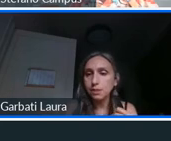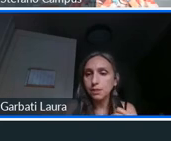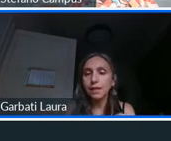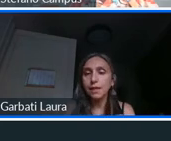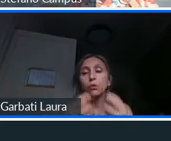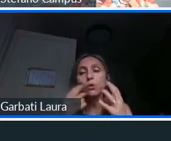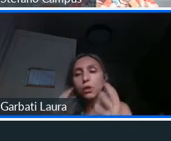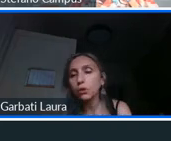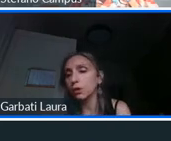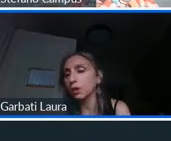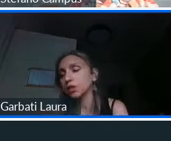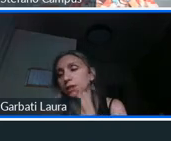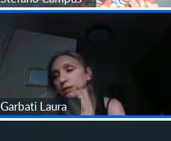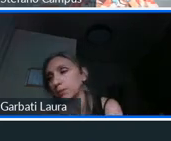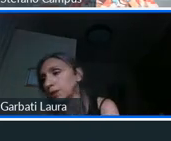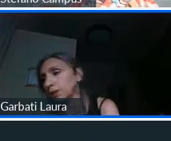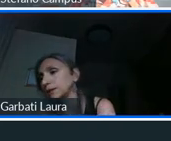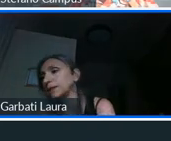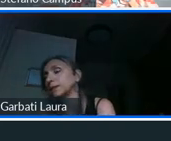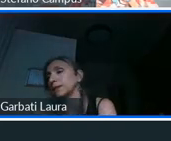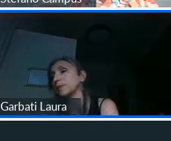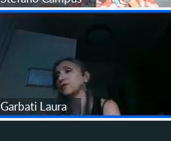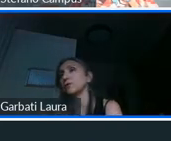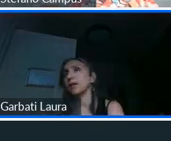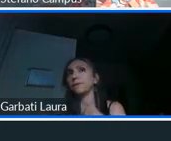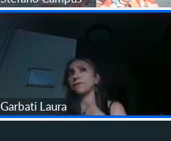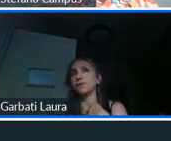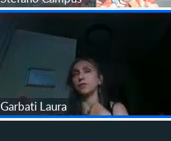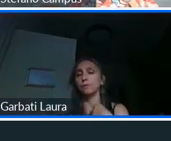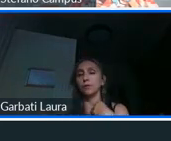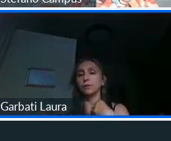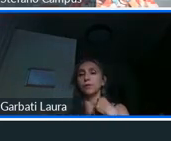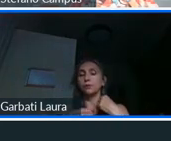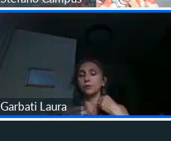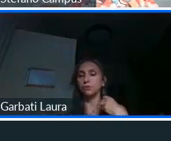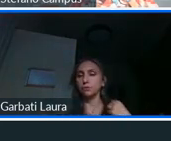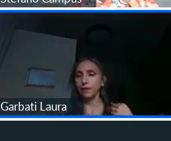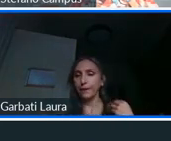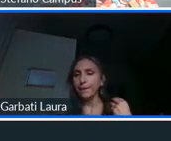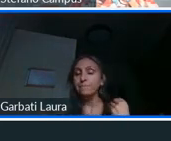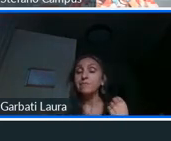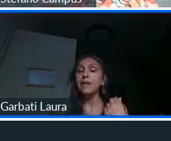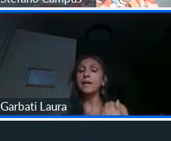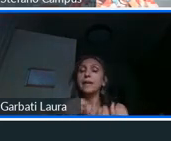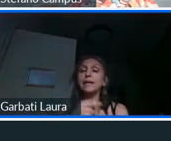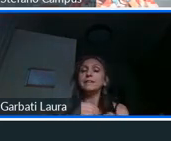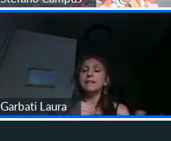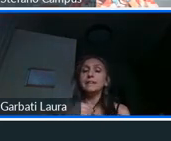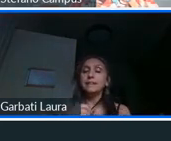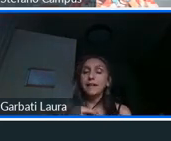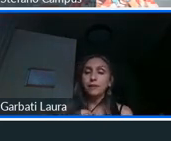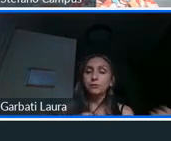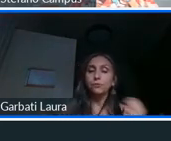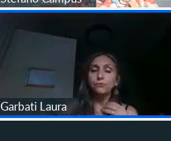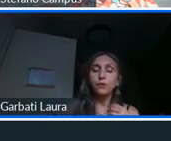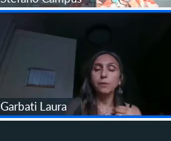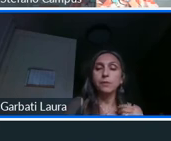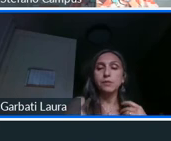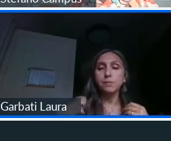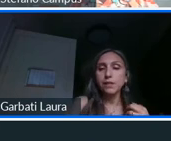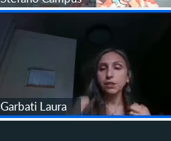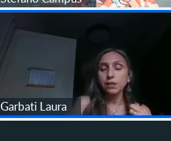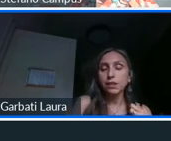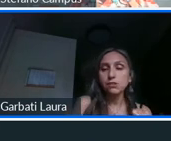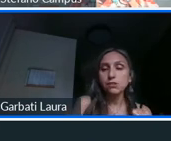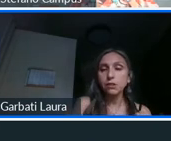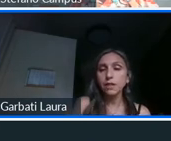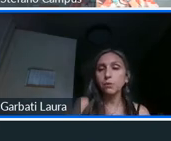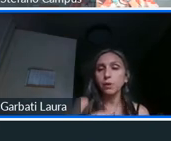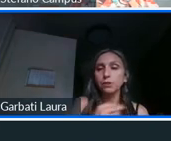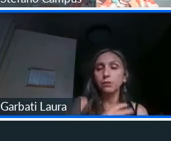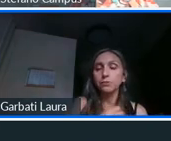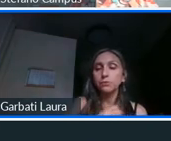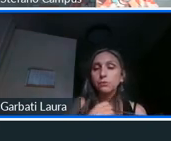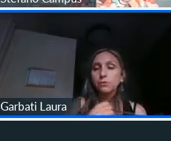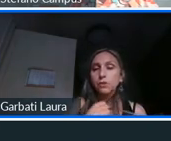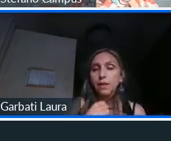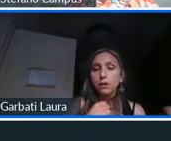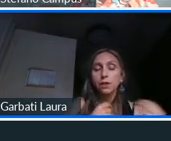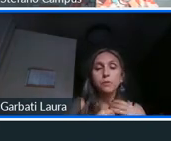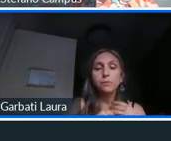sui generis, che è l'unico che certamente i database geografici si portano con sé, è trattato in forma esplicita solo